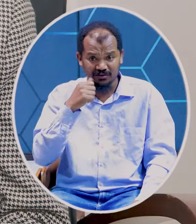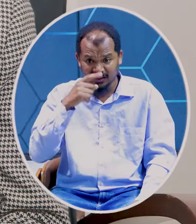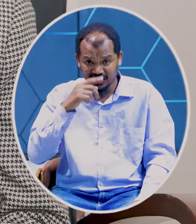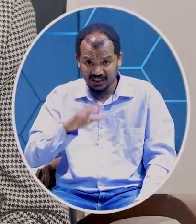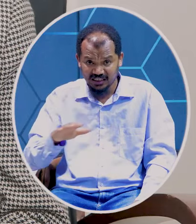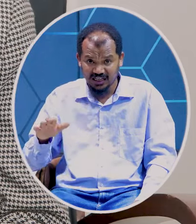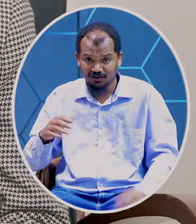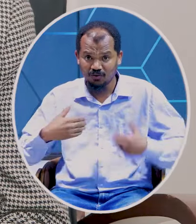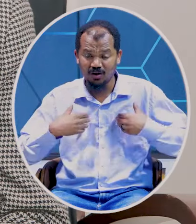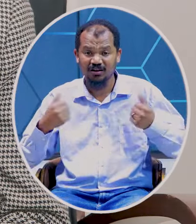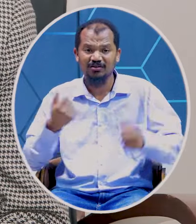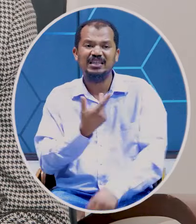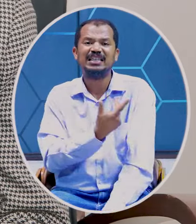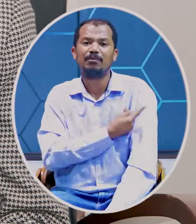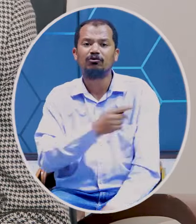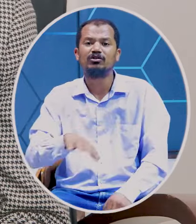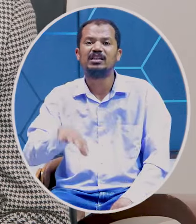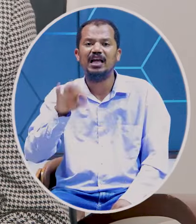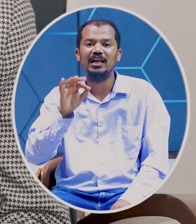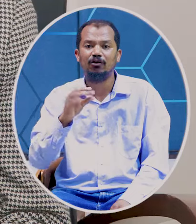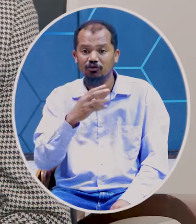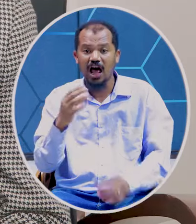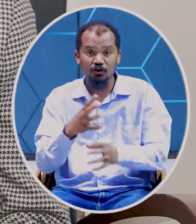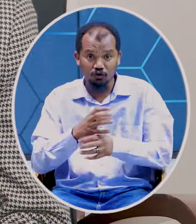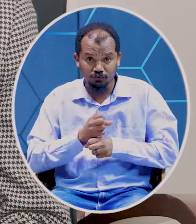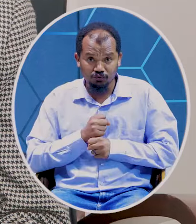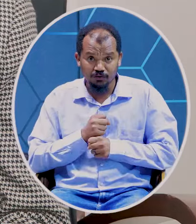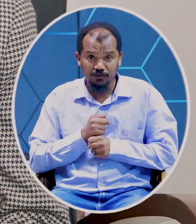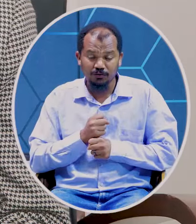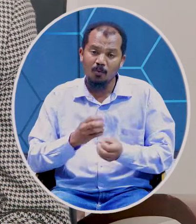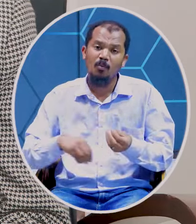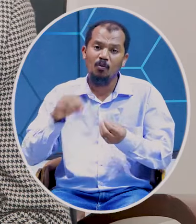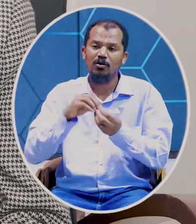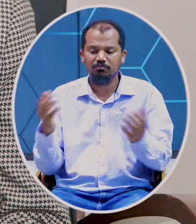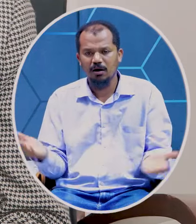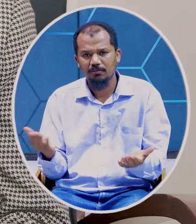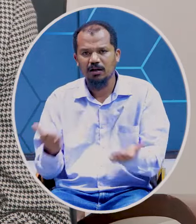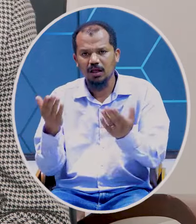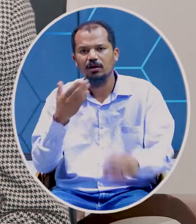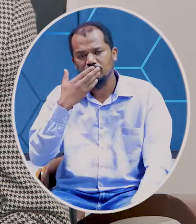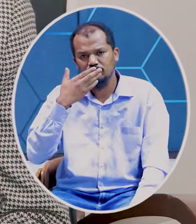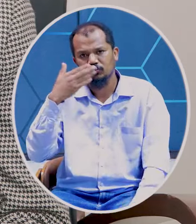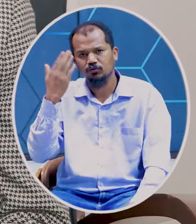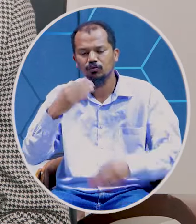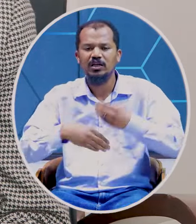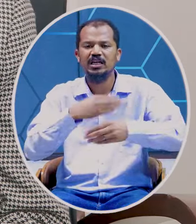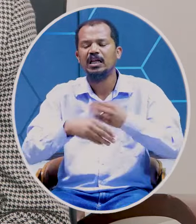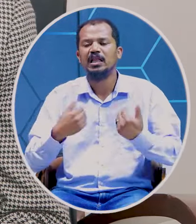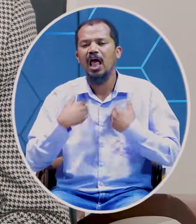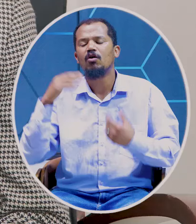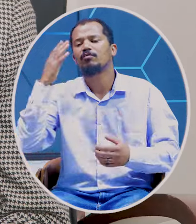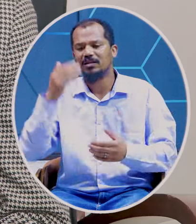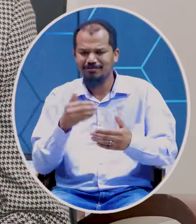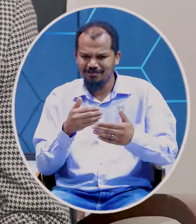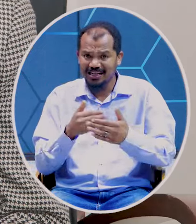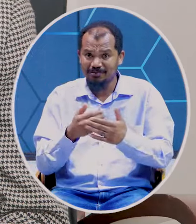ሴቶች፣ ህጻናት ወይም ወጣቶች ክትባቱ እንዲያገኙ እና እንዲወስዱ ሞር ማበረታታት ነው። ግን ጥሩ ሂደት ያለው